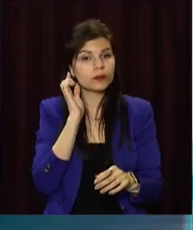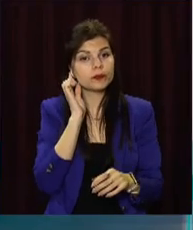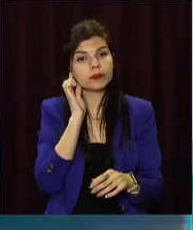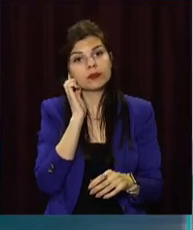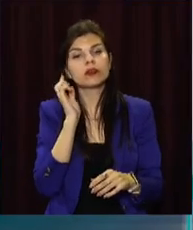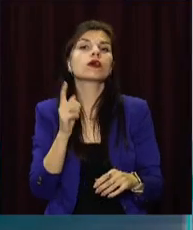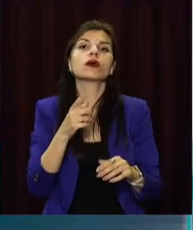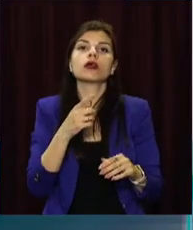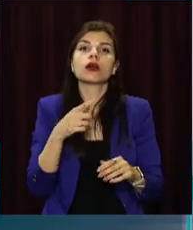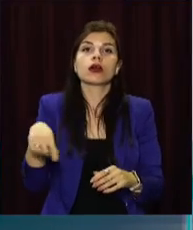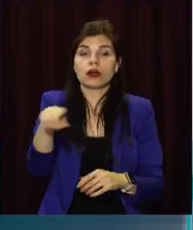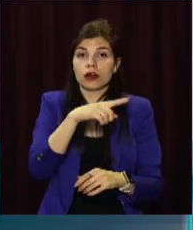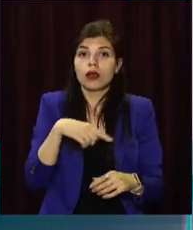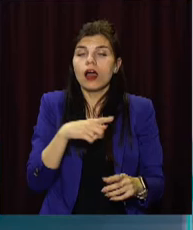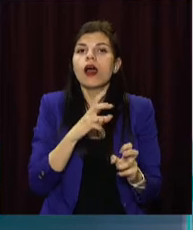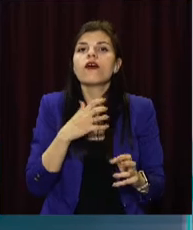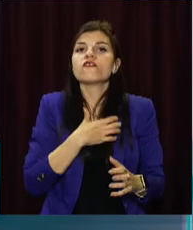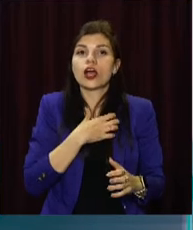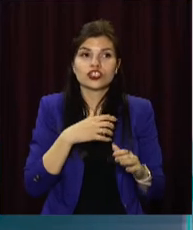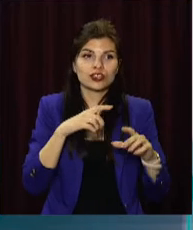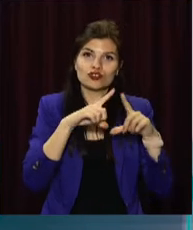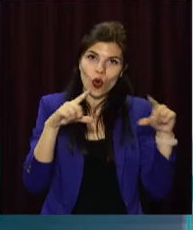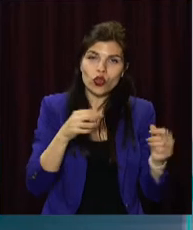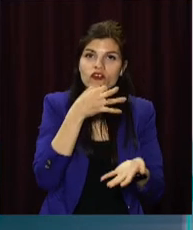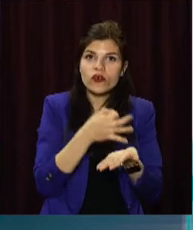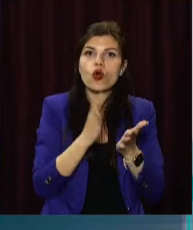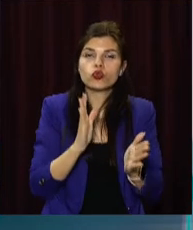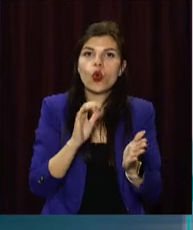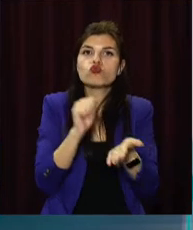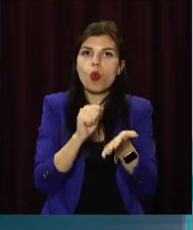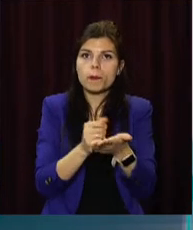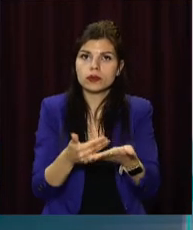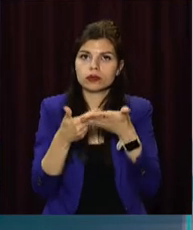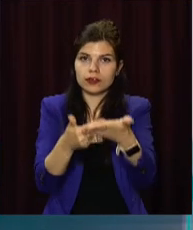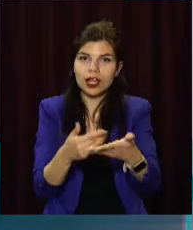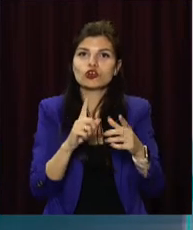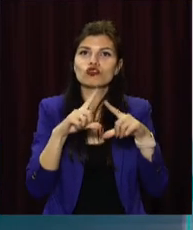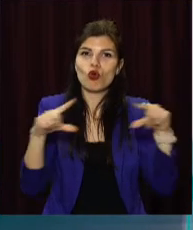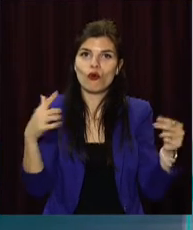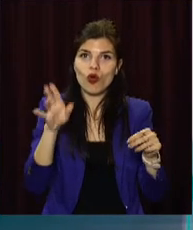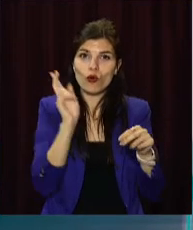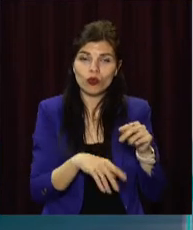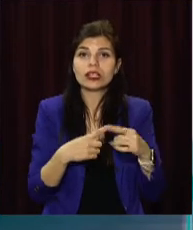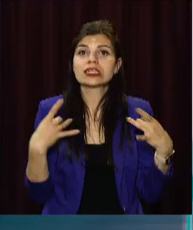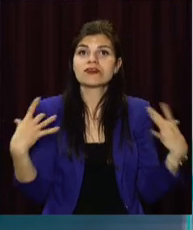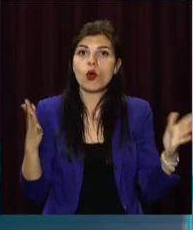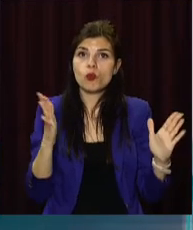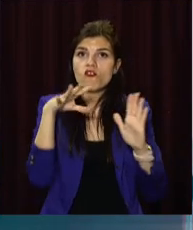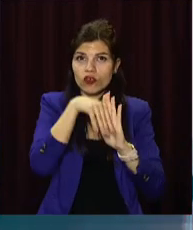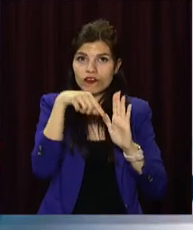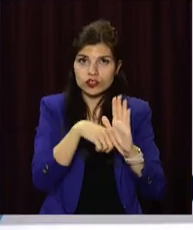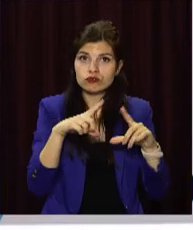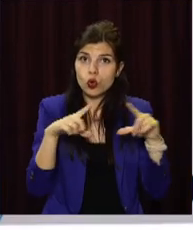більш відповідають за урочисте вручення документів про освіту. І, відповідно, це свято буде відбуватися у